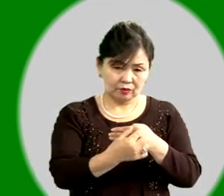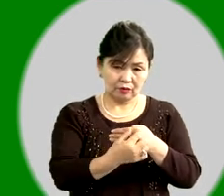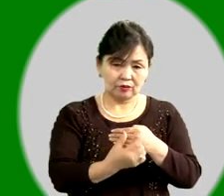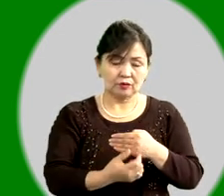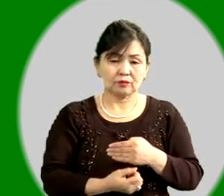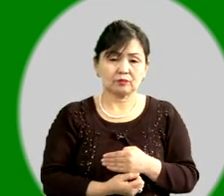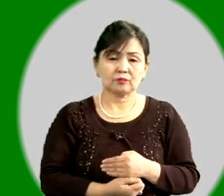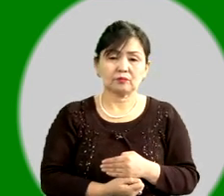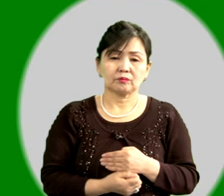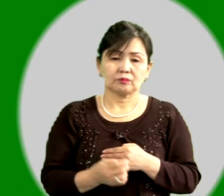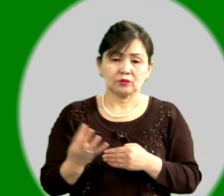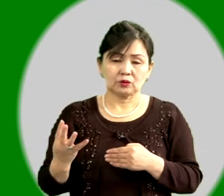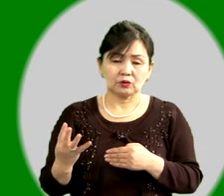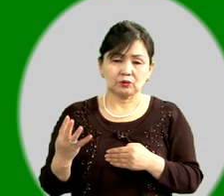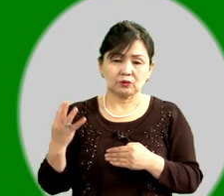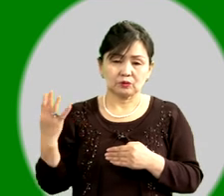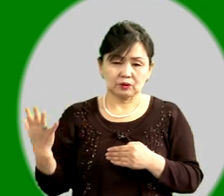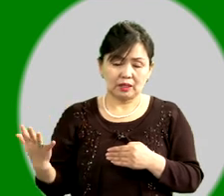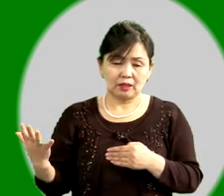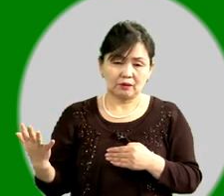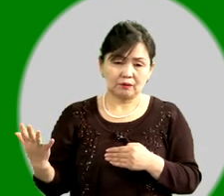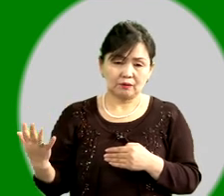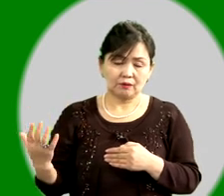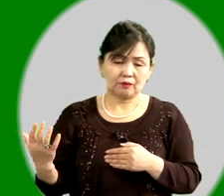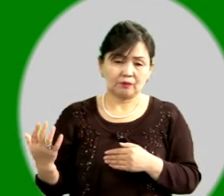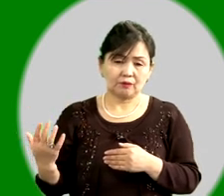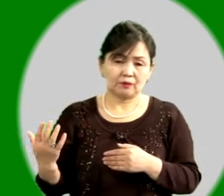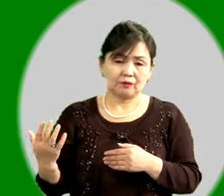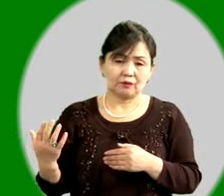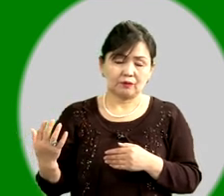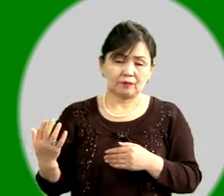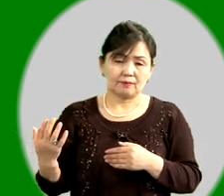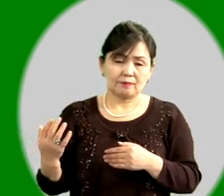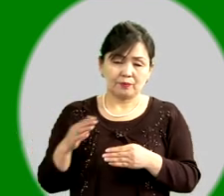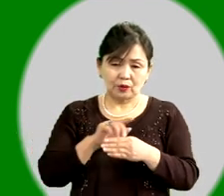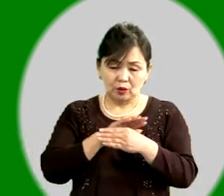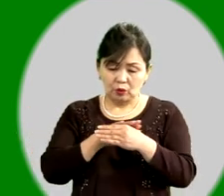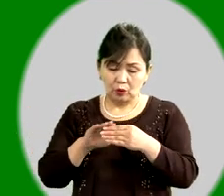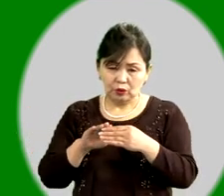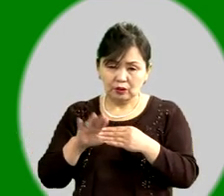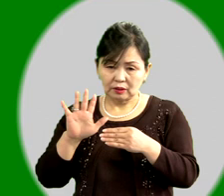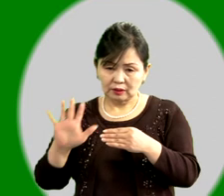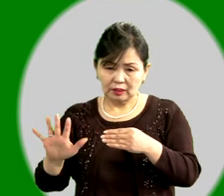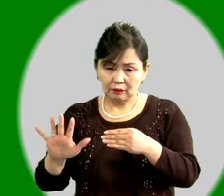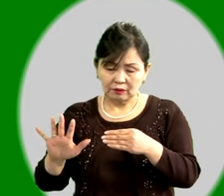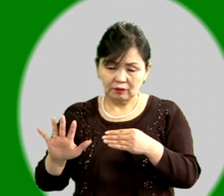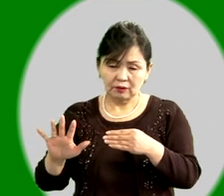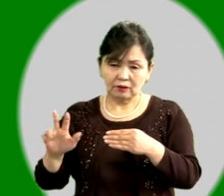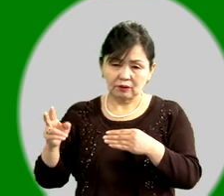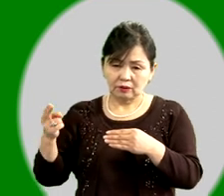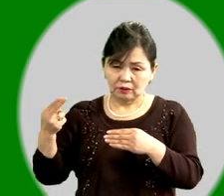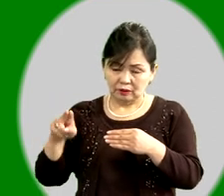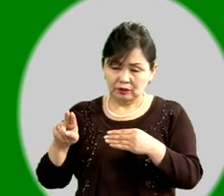2, 3, 4, 5. Тэгэхээр уртын дагуу 5